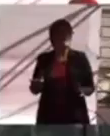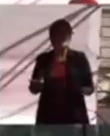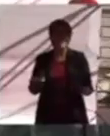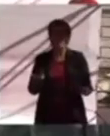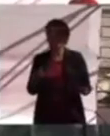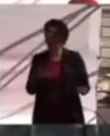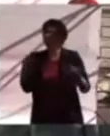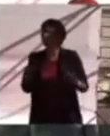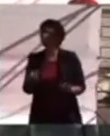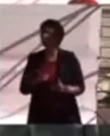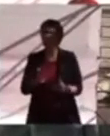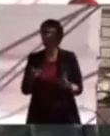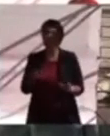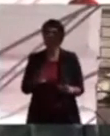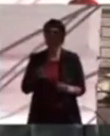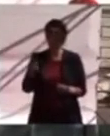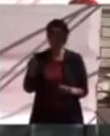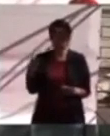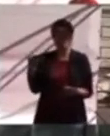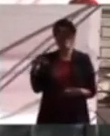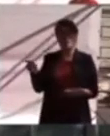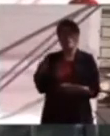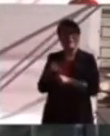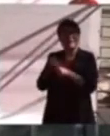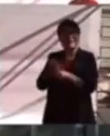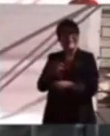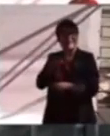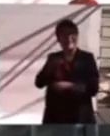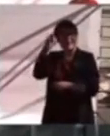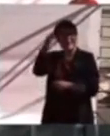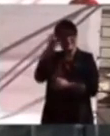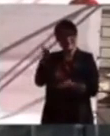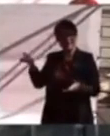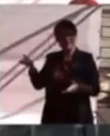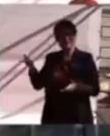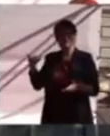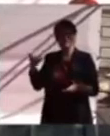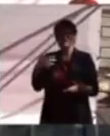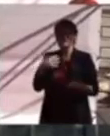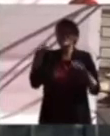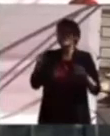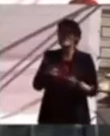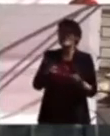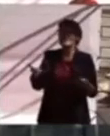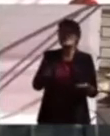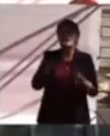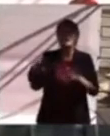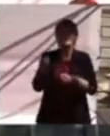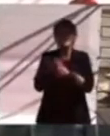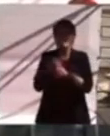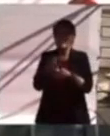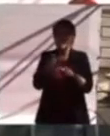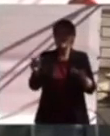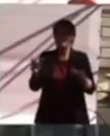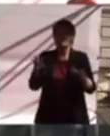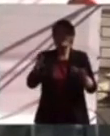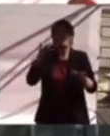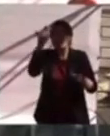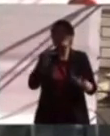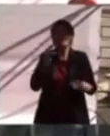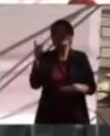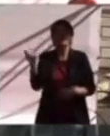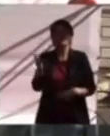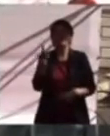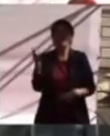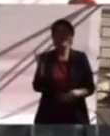ricordava la delegata prima c'è gente che purtroppo ci ha rimesso la vita per lavorare non in sicurezza e per garantire gli altri sono